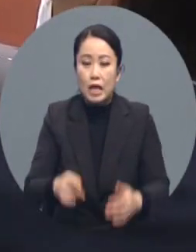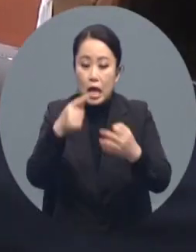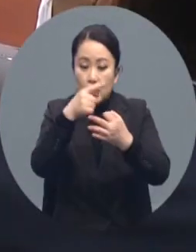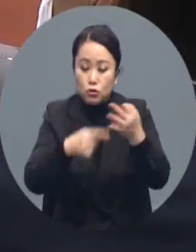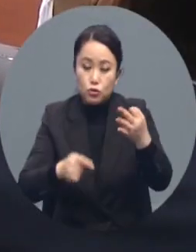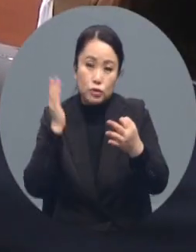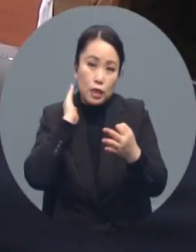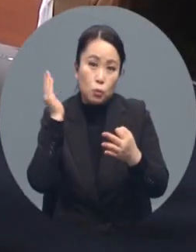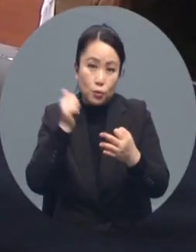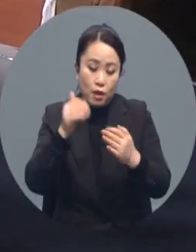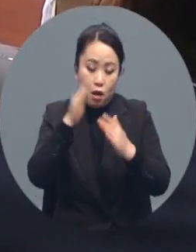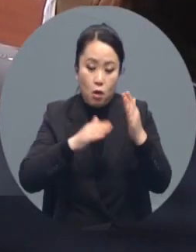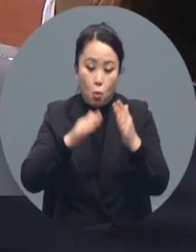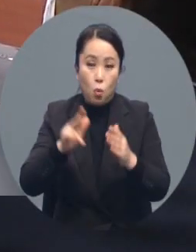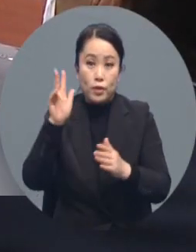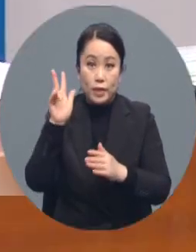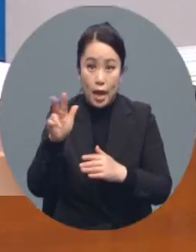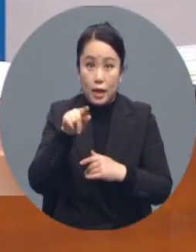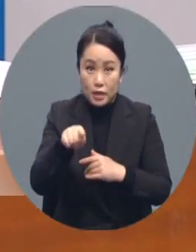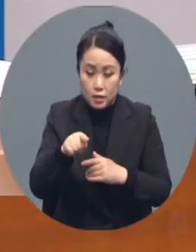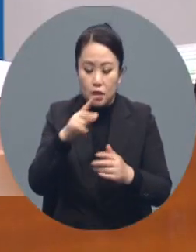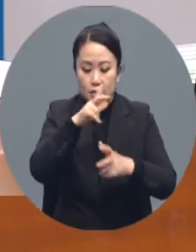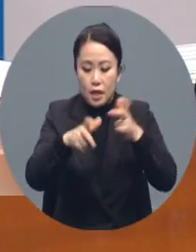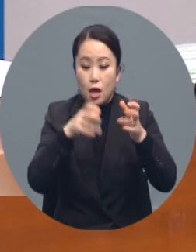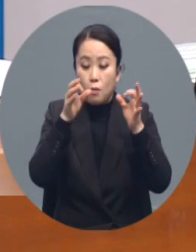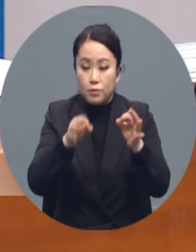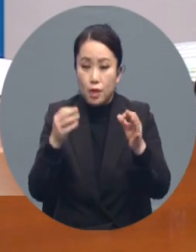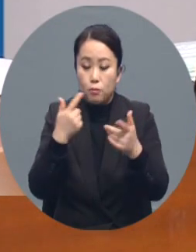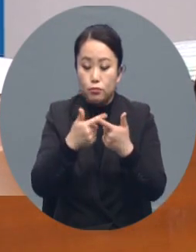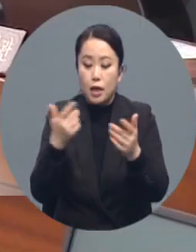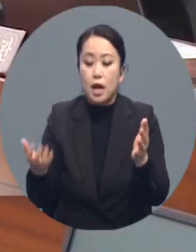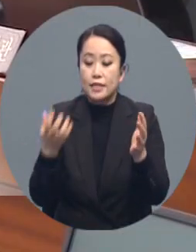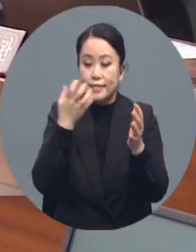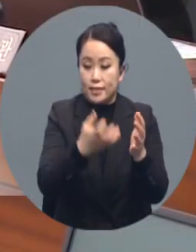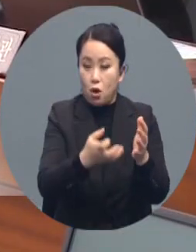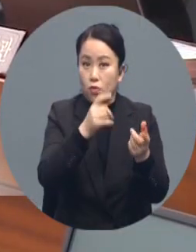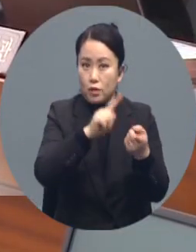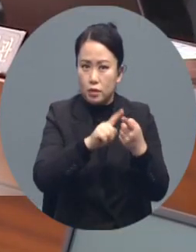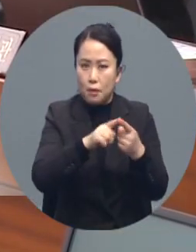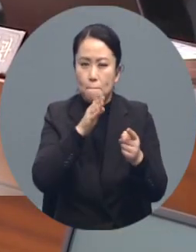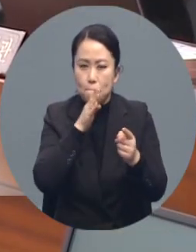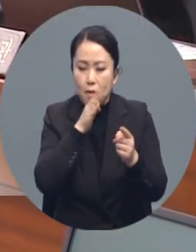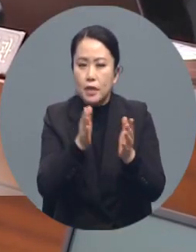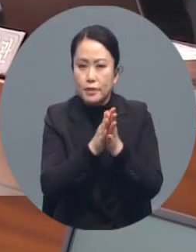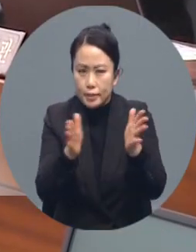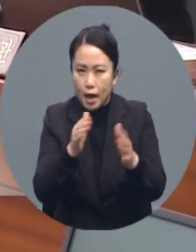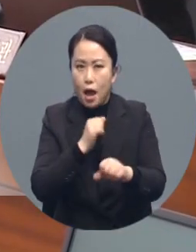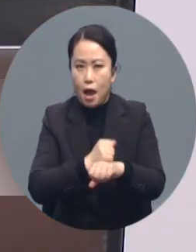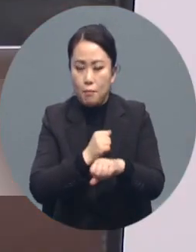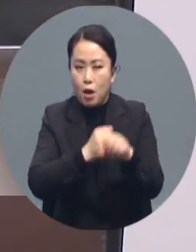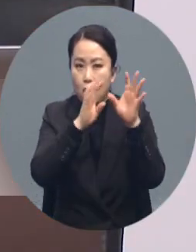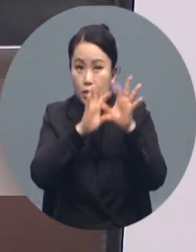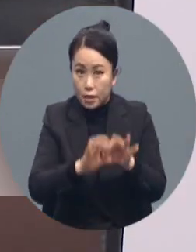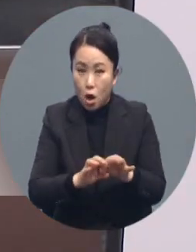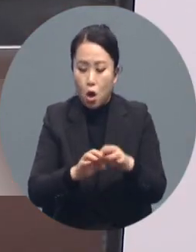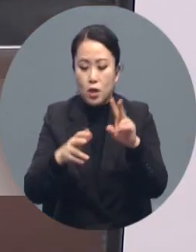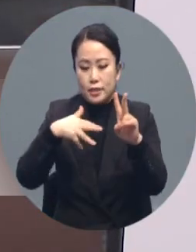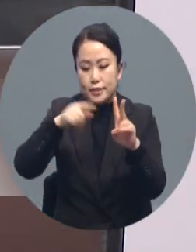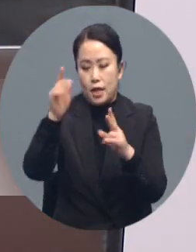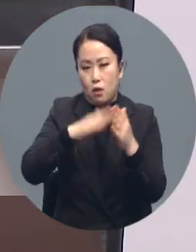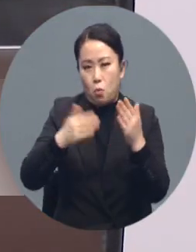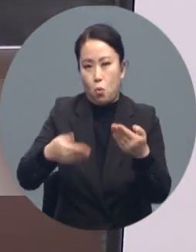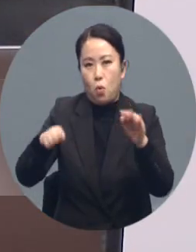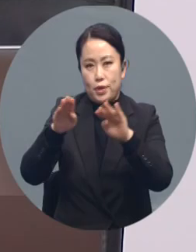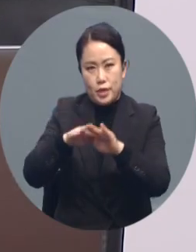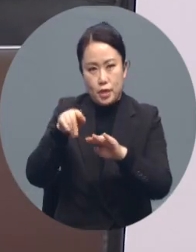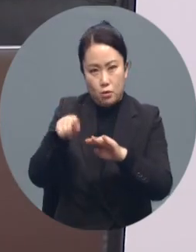윤석열 대통령의 공약이던 산업은행 부산 이전이 본궤도에 오르면서 정부는 대대적인 2차 공공기관 이전의 밑그림도 작성에